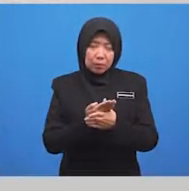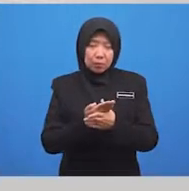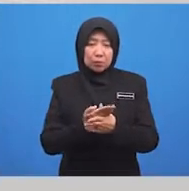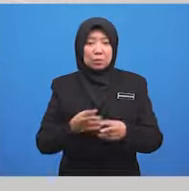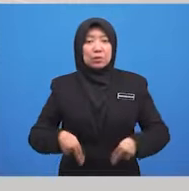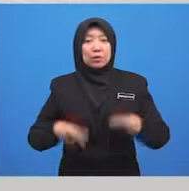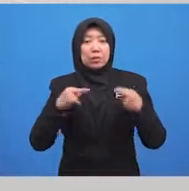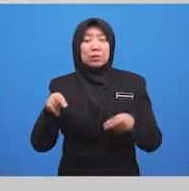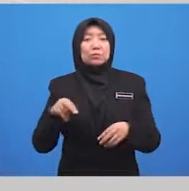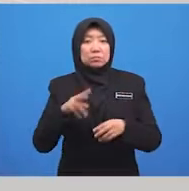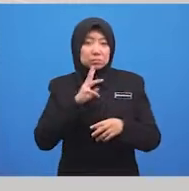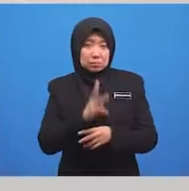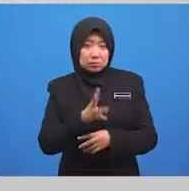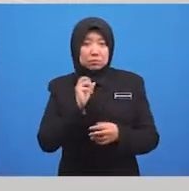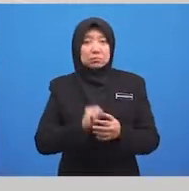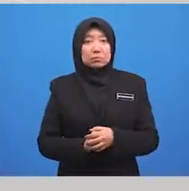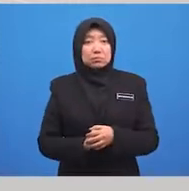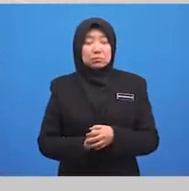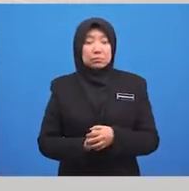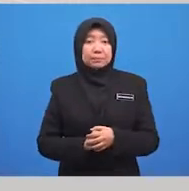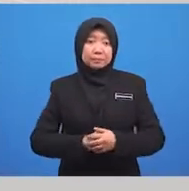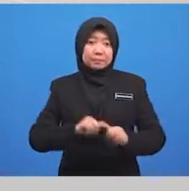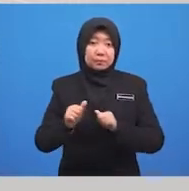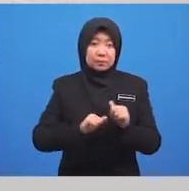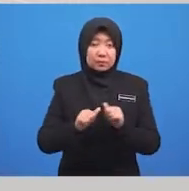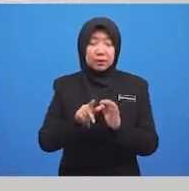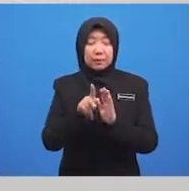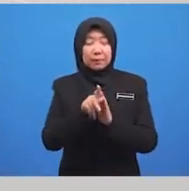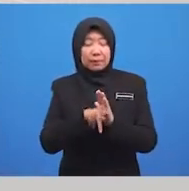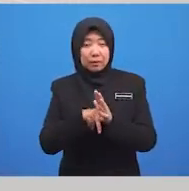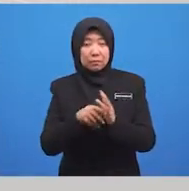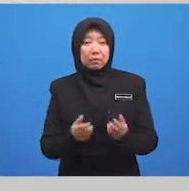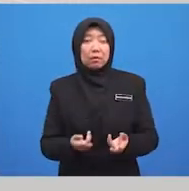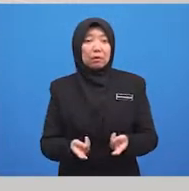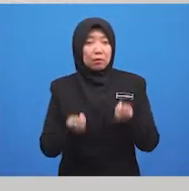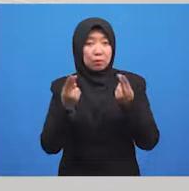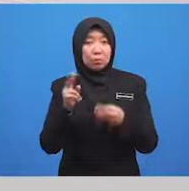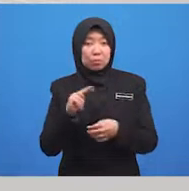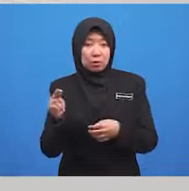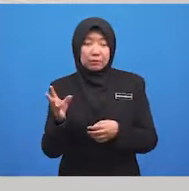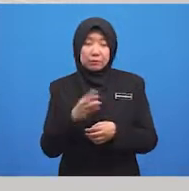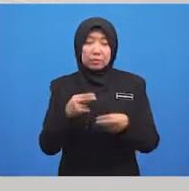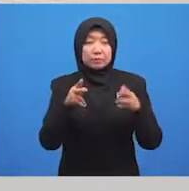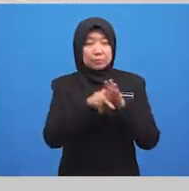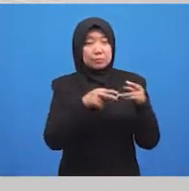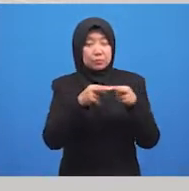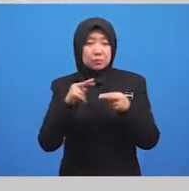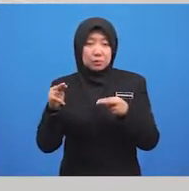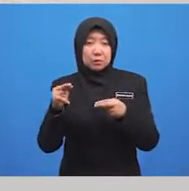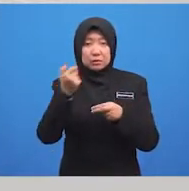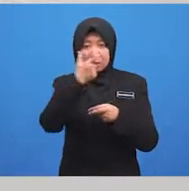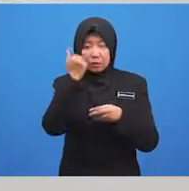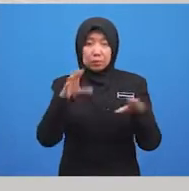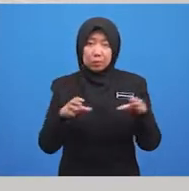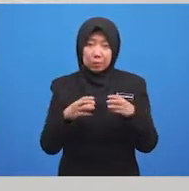akuatik. Aktiviti seterusnya adalah pengangkutan dan perhubungan. Apabila pembinaan jaringan